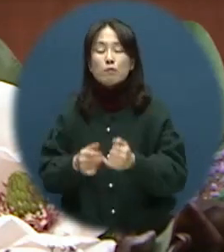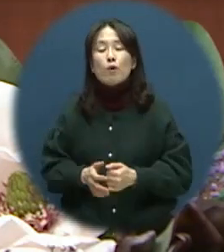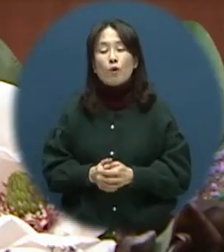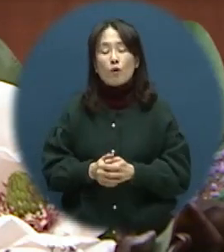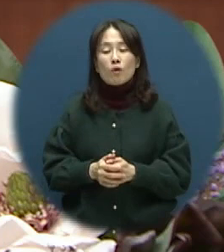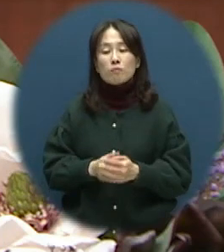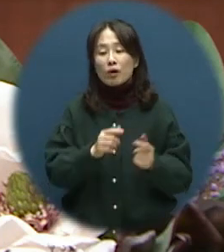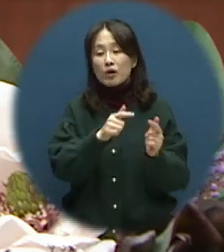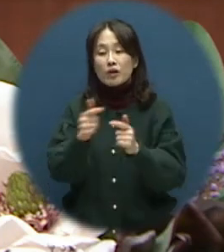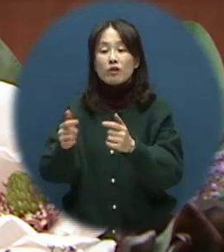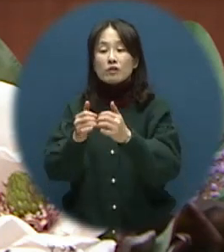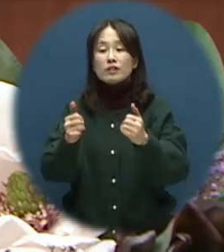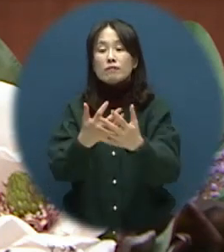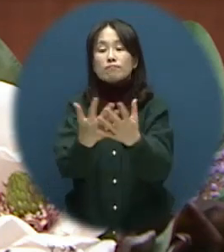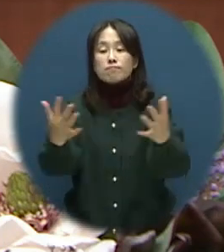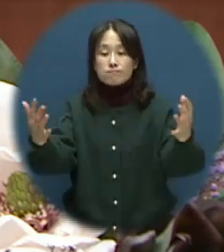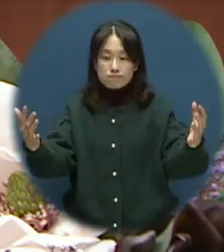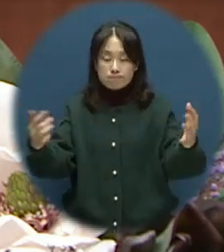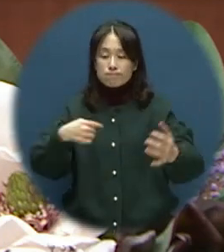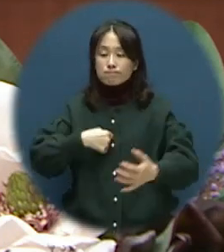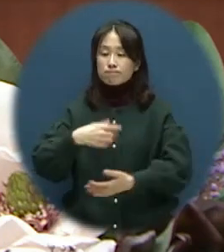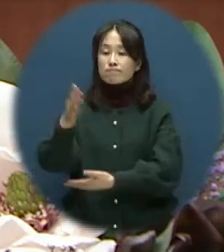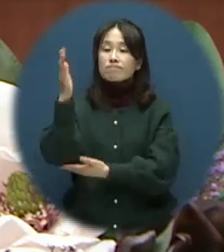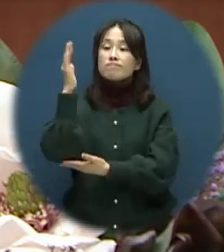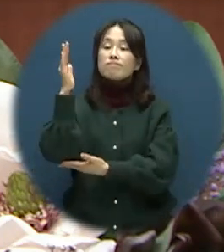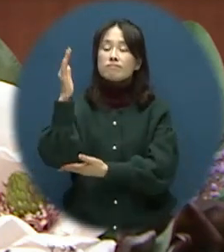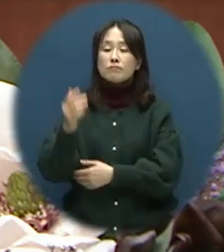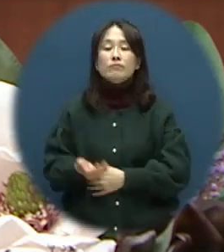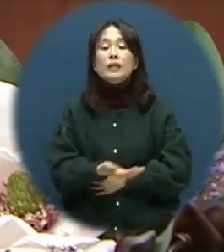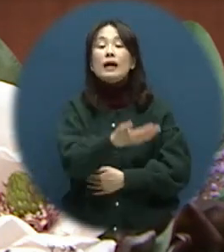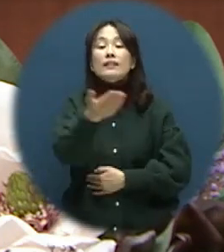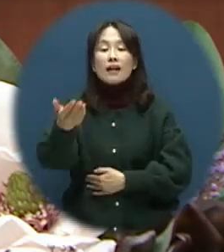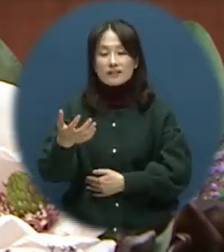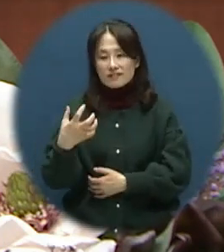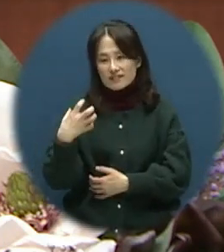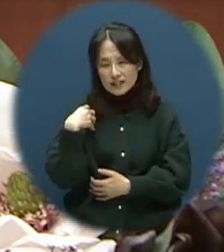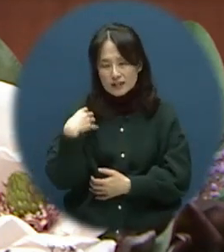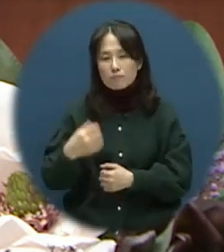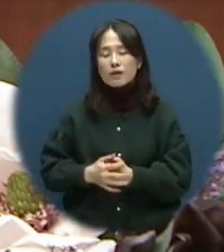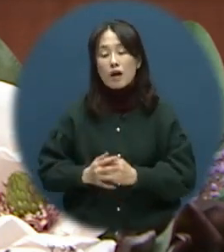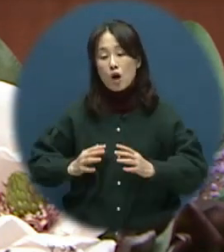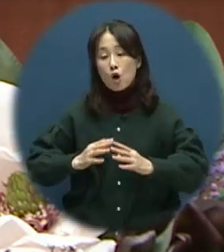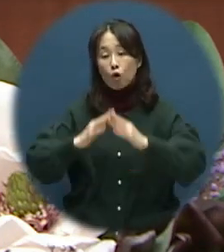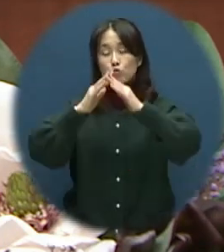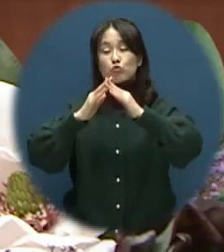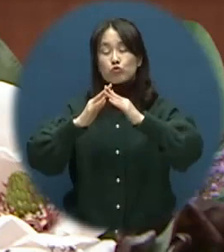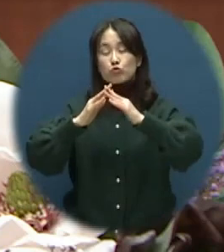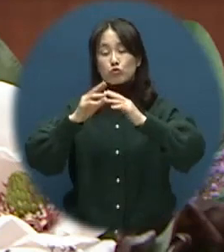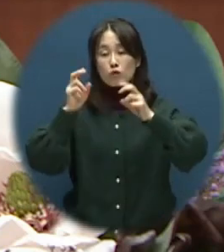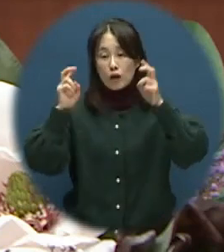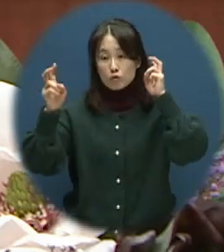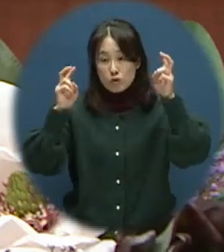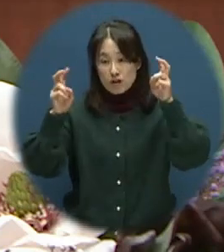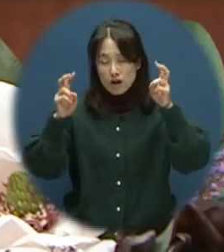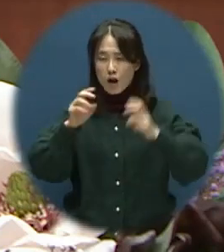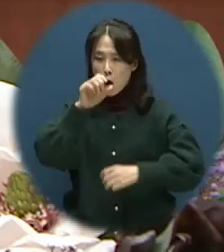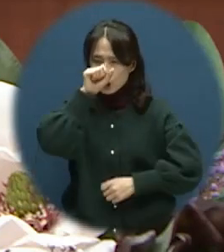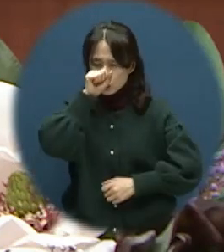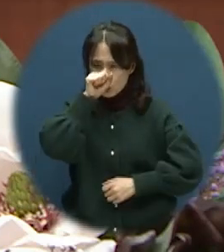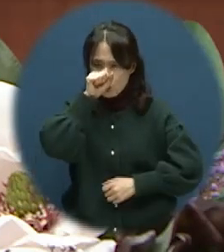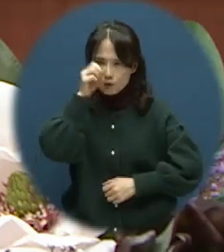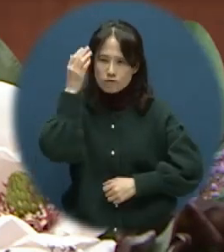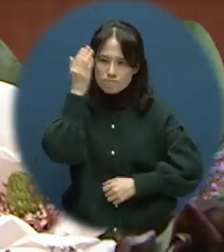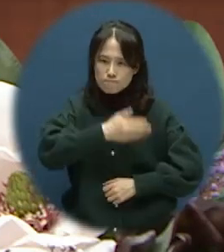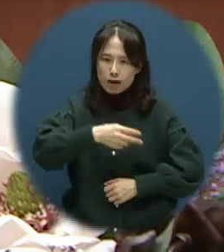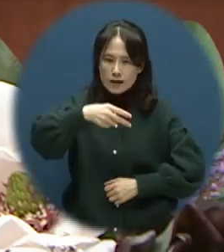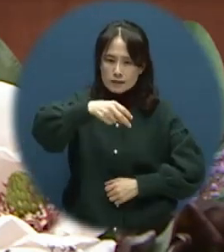부서 담당자들 예, 대상으로 예. 당신들 책임입니다. 건축을 하는 건설업자가 좋은 시멘트, 건강한